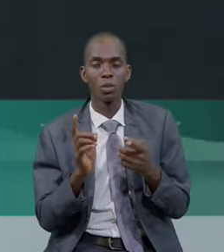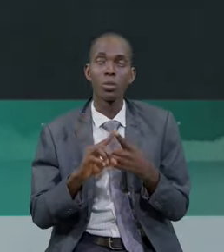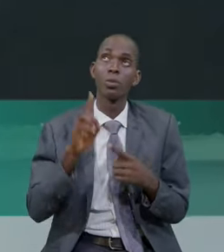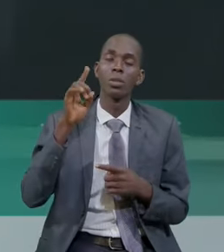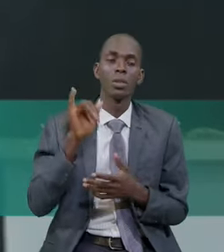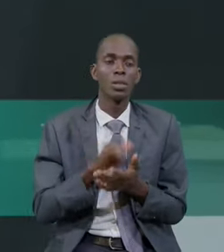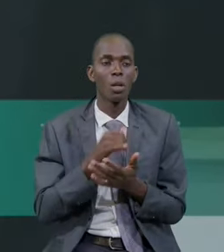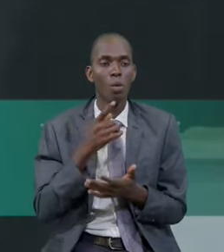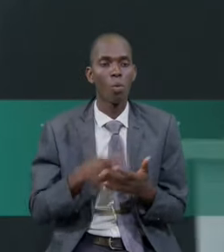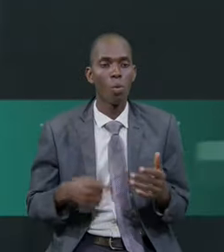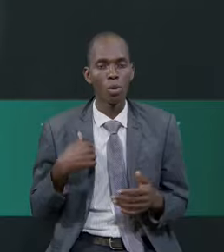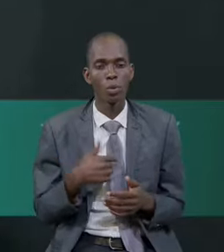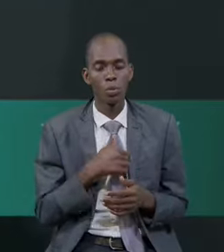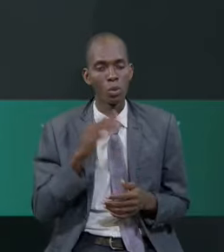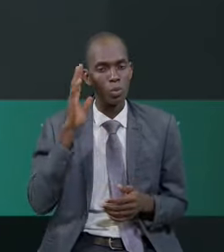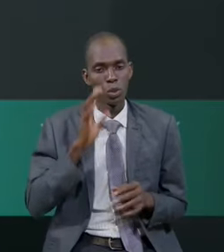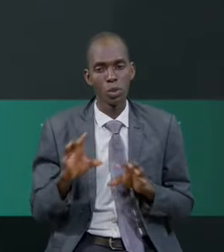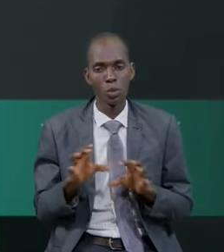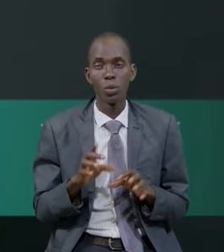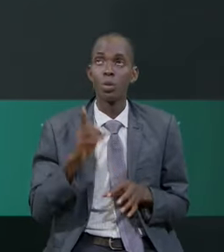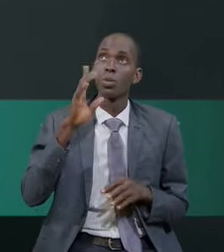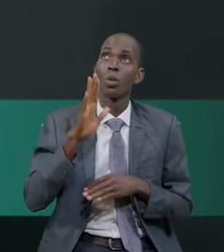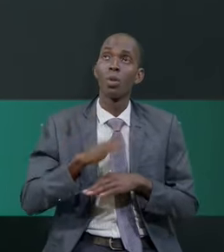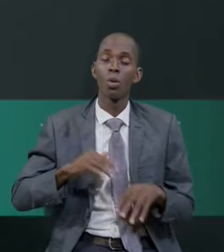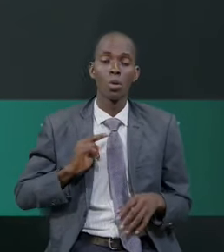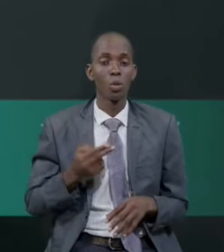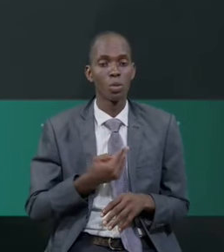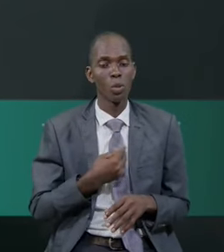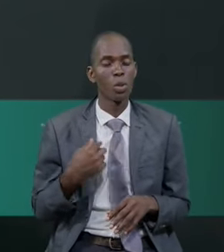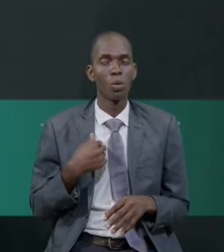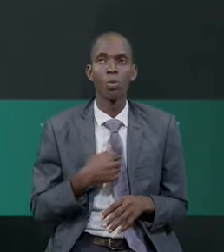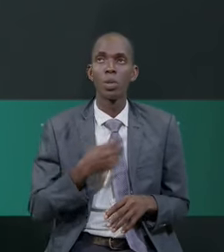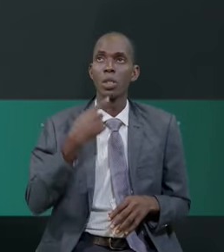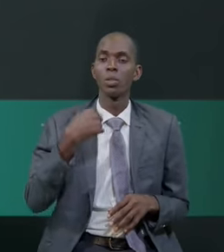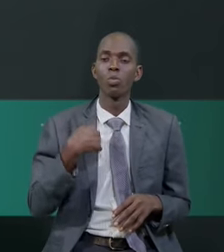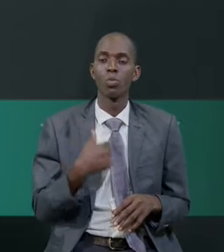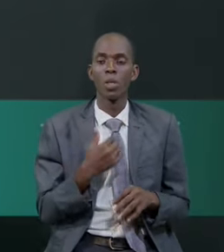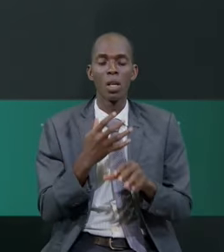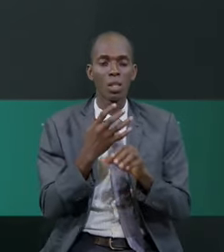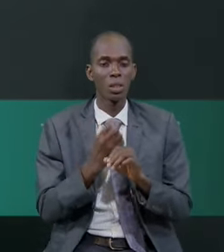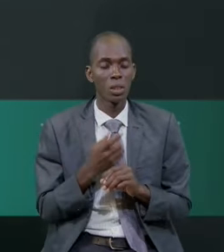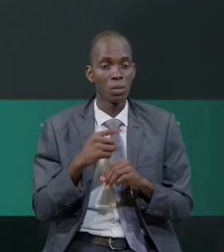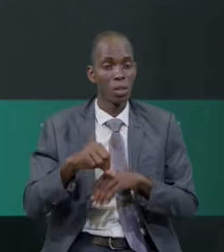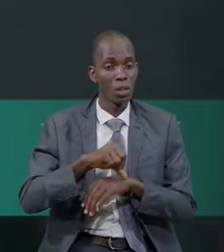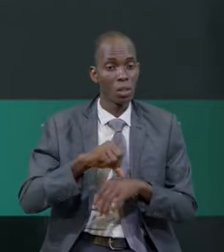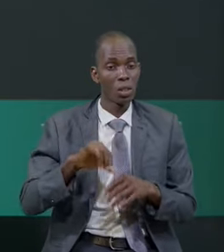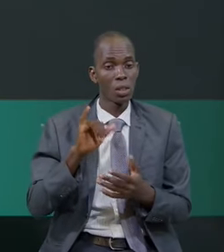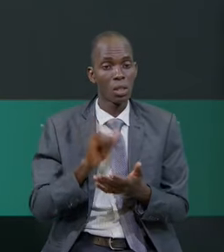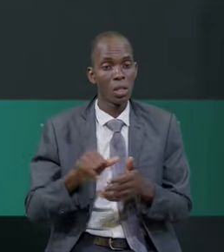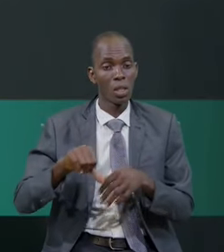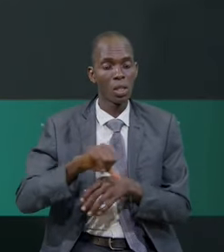reviendront à toi. Ce que nous devons faire, si Dieu nous a appelés, que nous avons reçu l'onction, l'onction nous amène à enseigner.